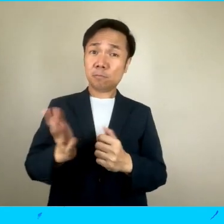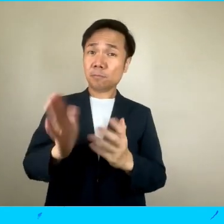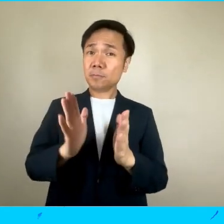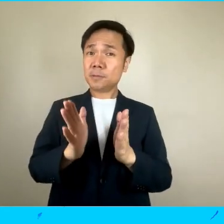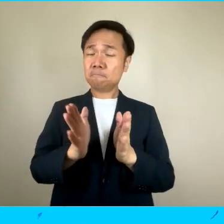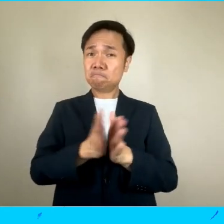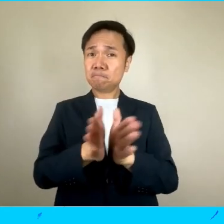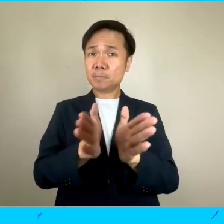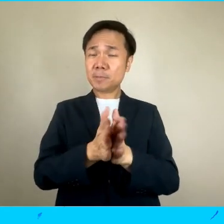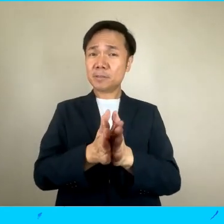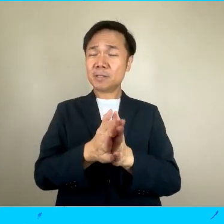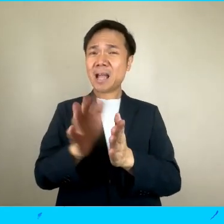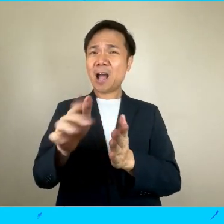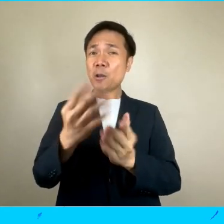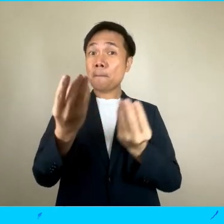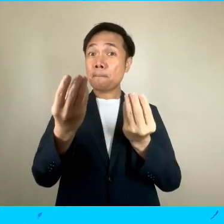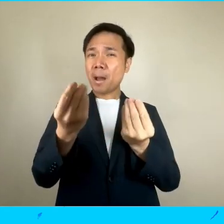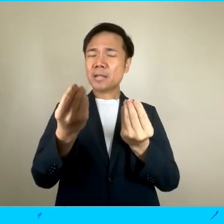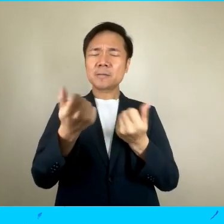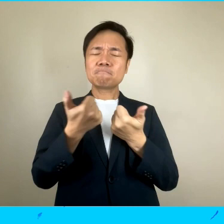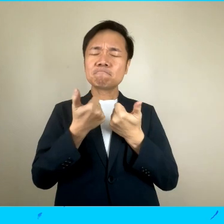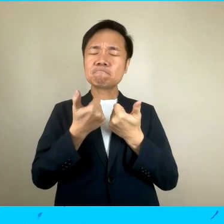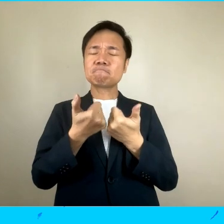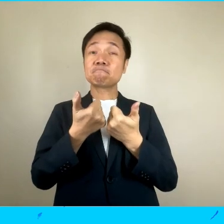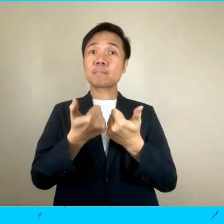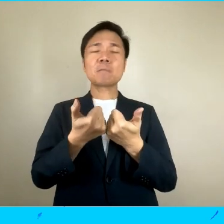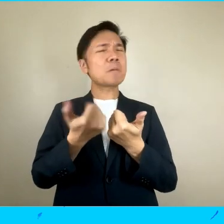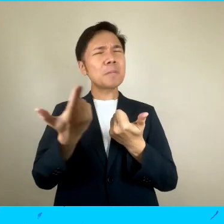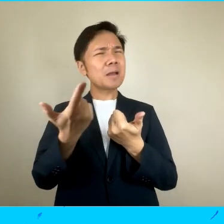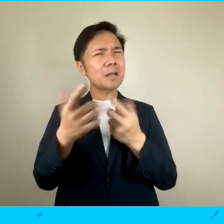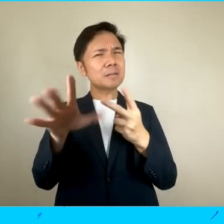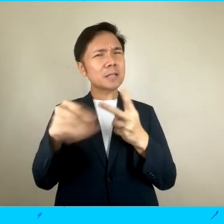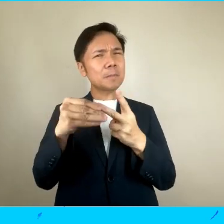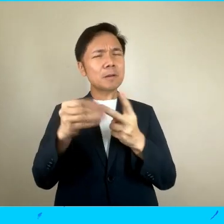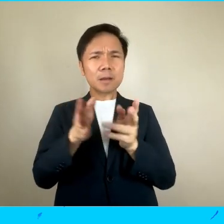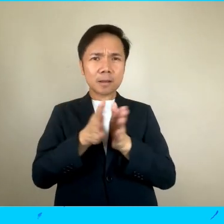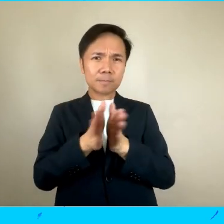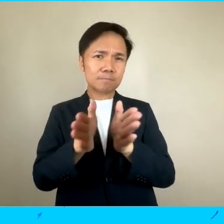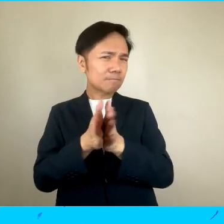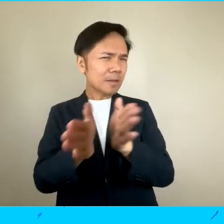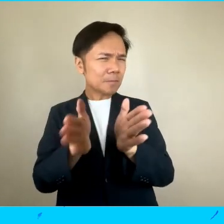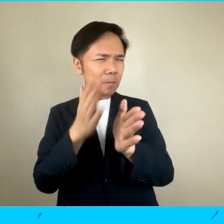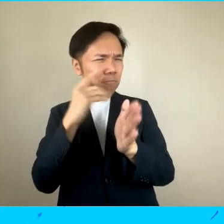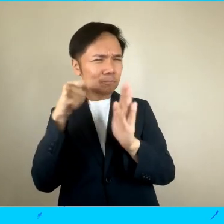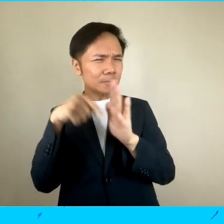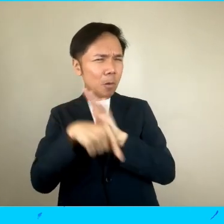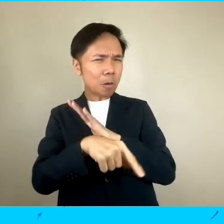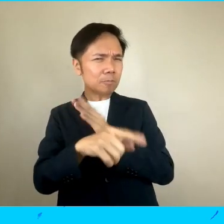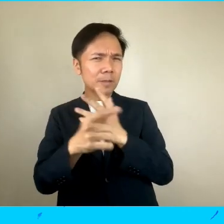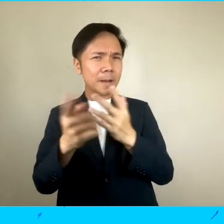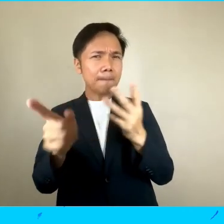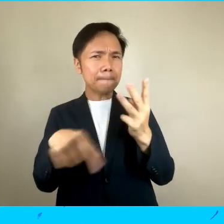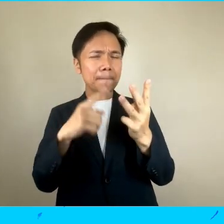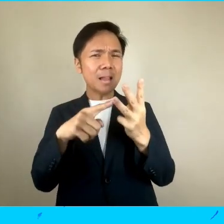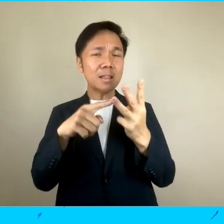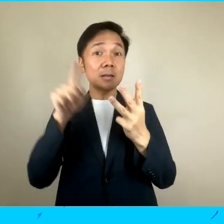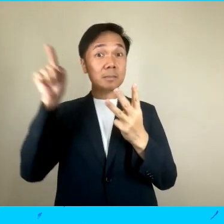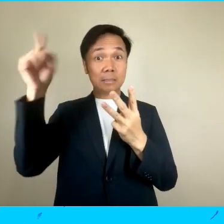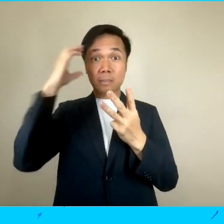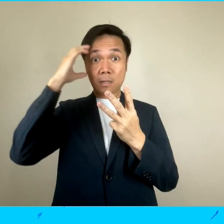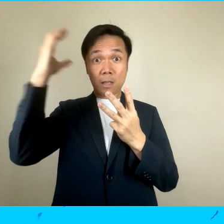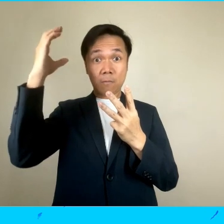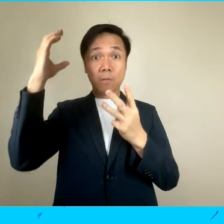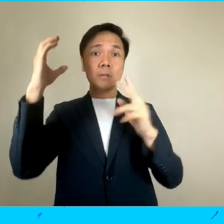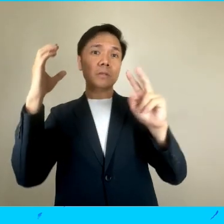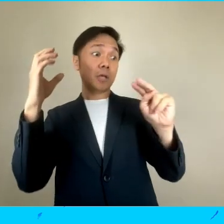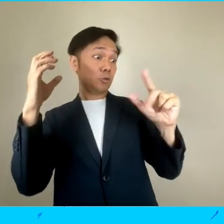Bon, est-ce que vous pouvez parler sur la sécurité économique, expliquer ceci avec un exemple? Aussi, qu'est-ce